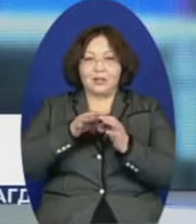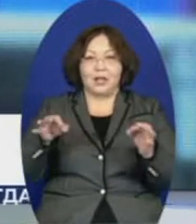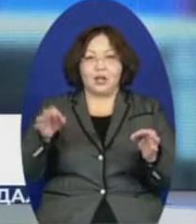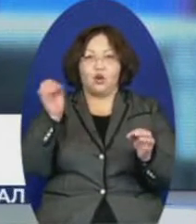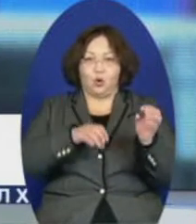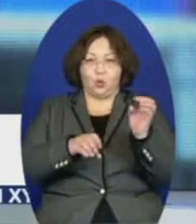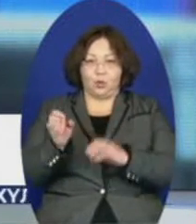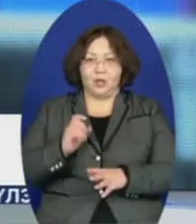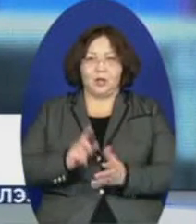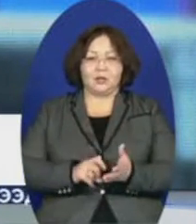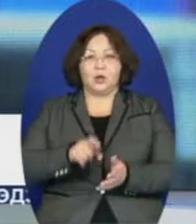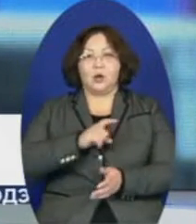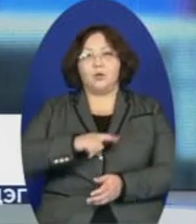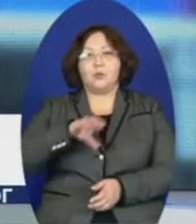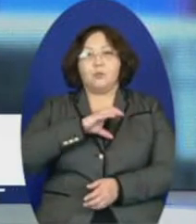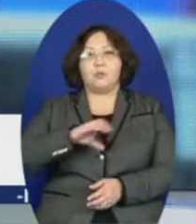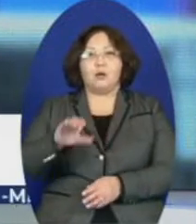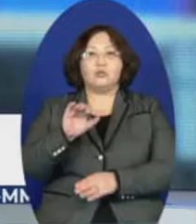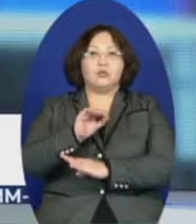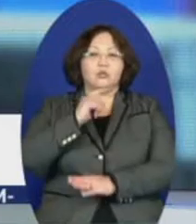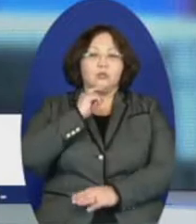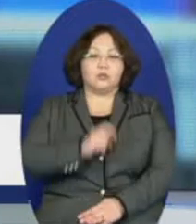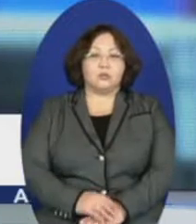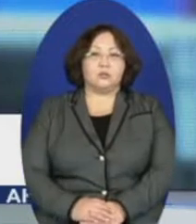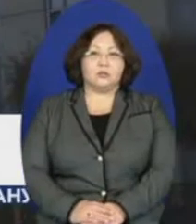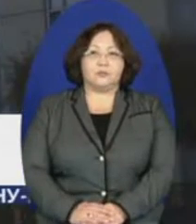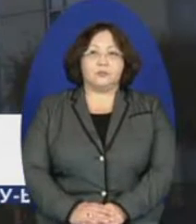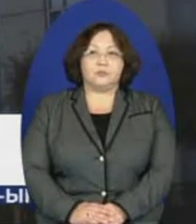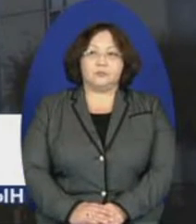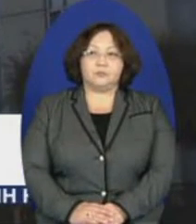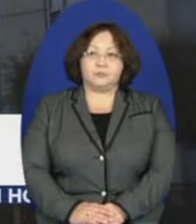байгааг хувийн хөгжлийн төлөөллөд хөндөж байна.